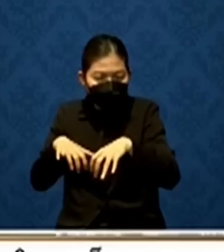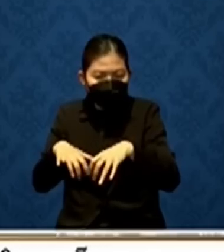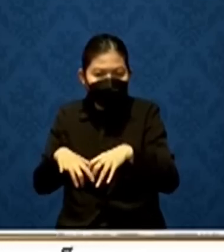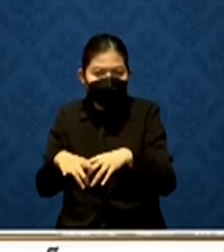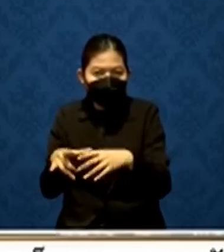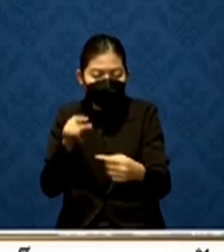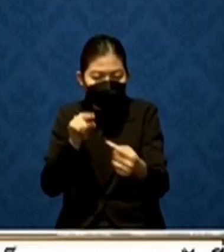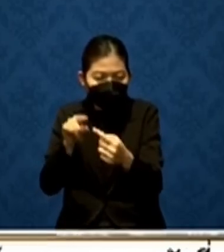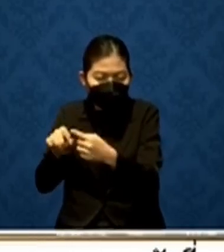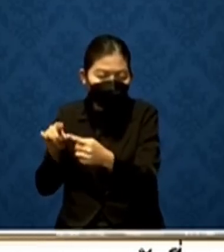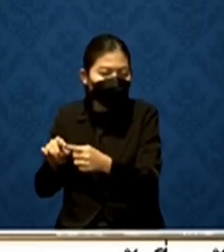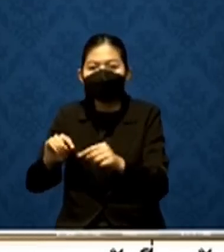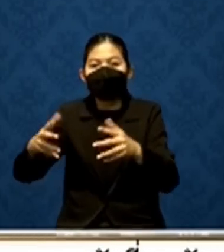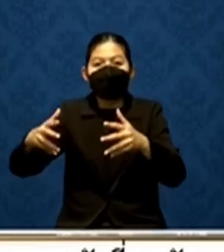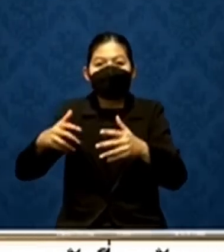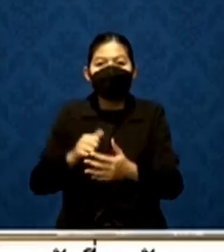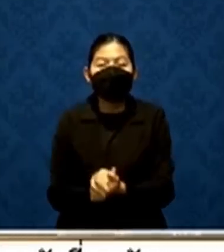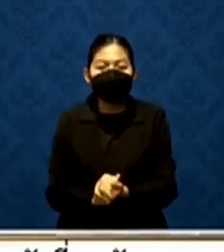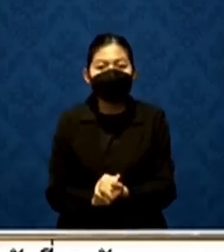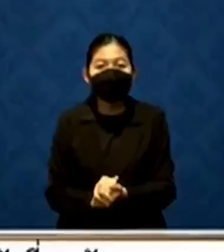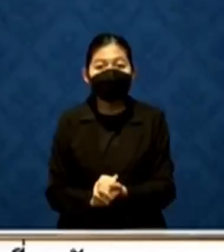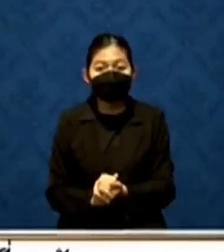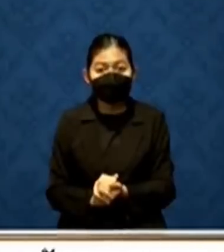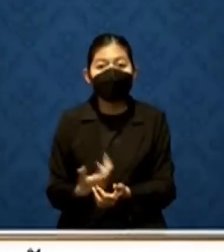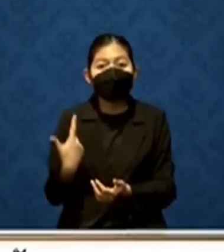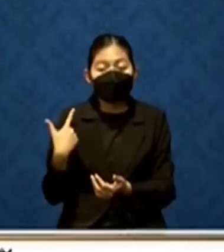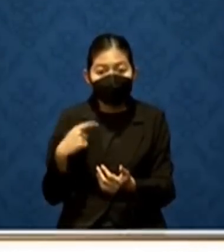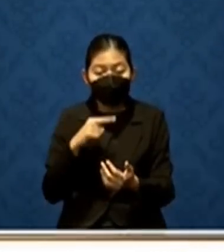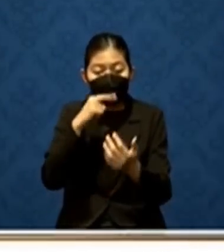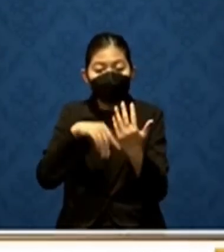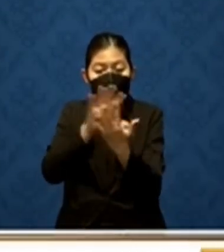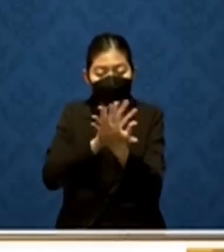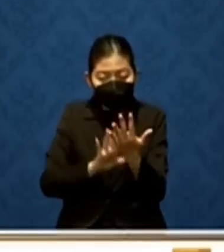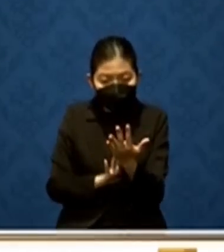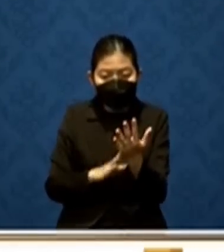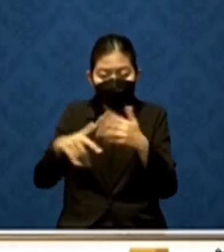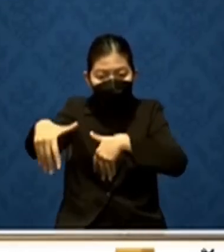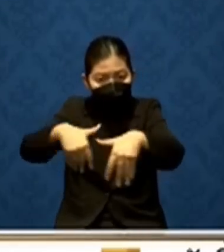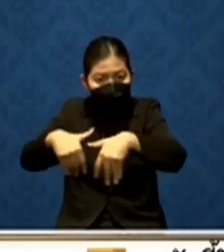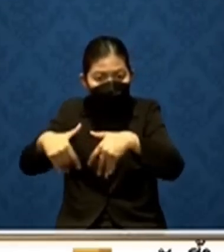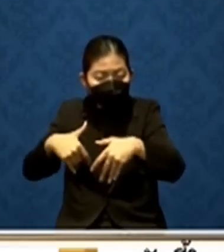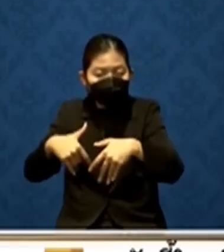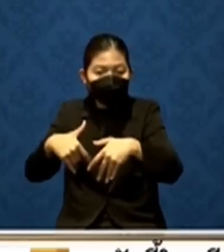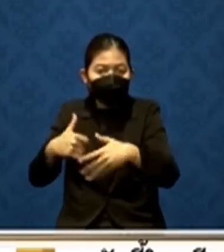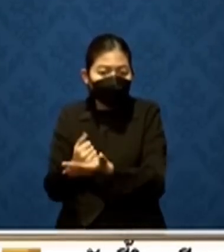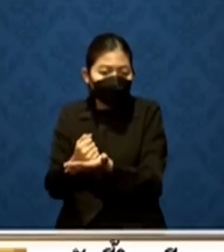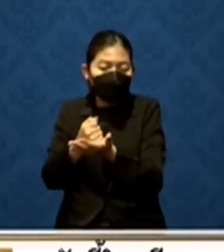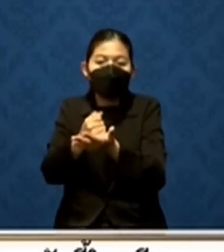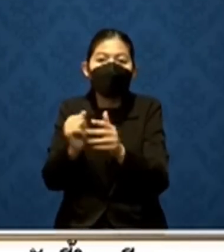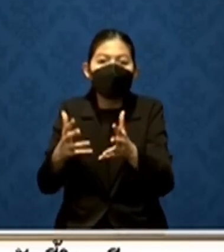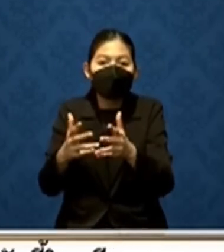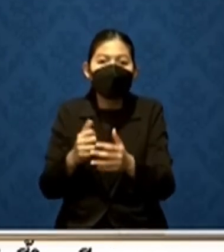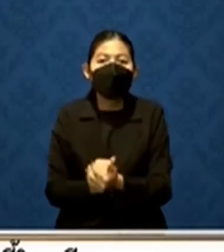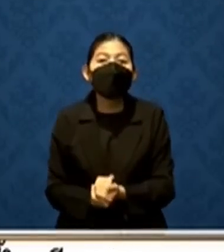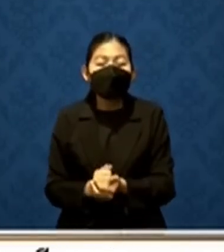ประสิทธิผลไม่รักษาผลประโยชน์ของประเทศชาติและประชาชนผลจากการบริหารประเทศของ